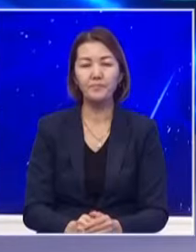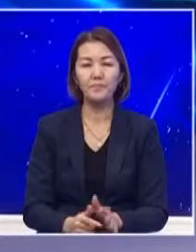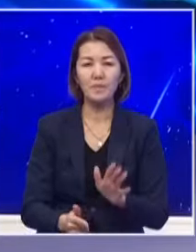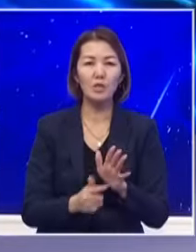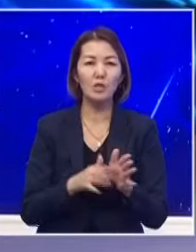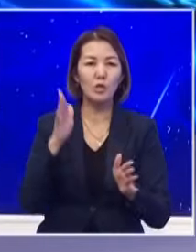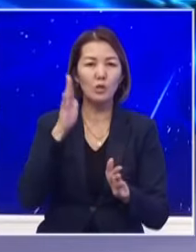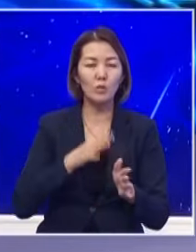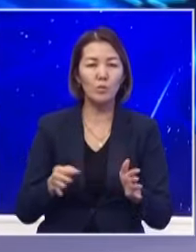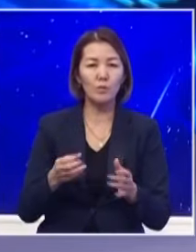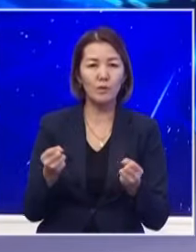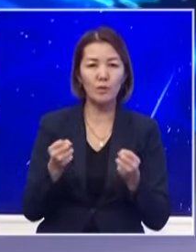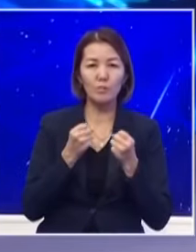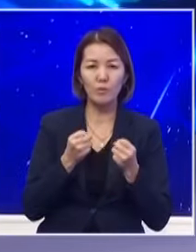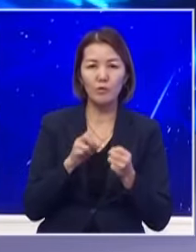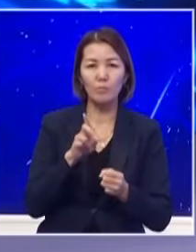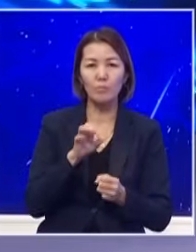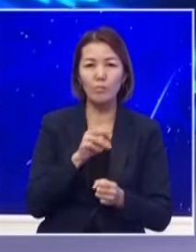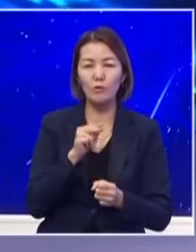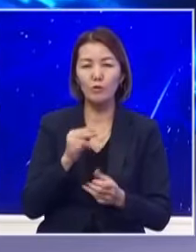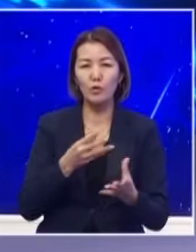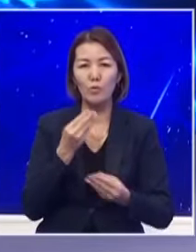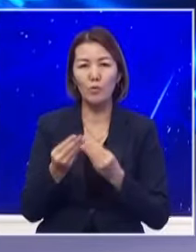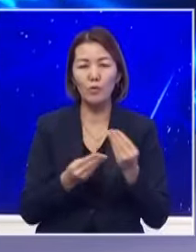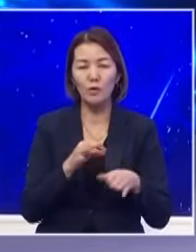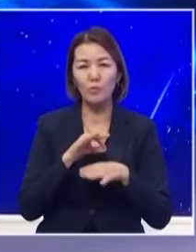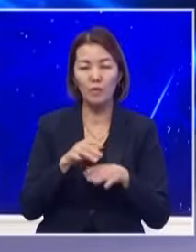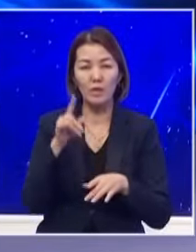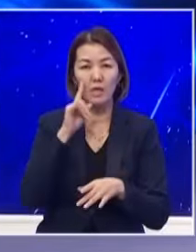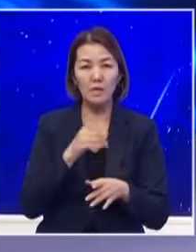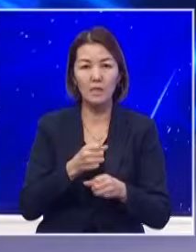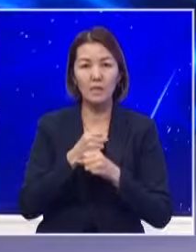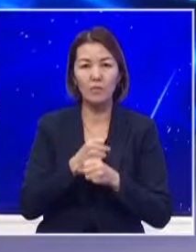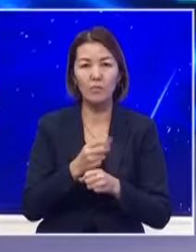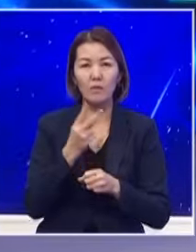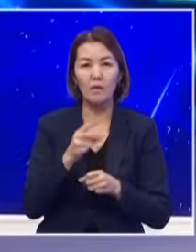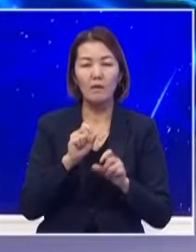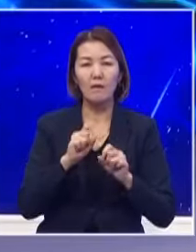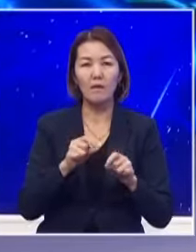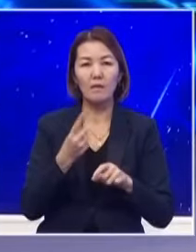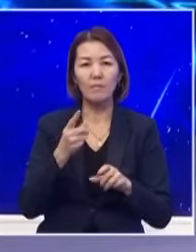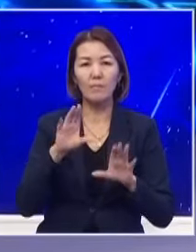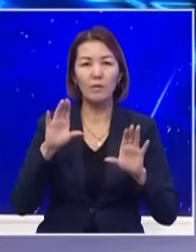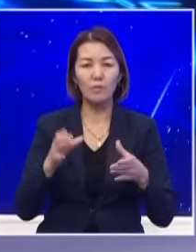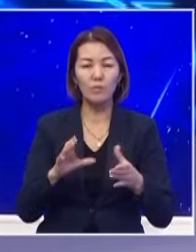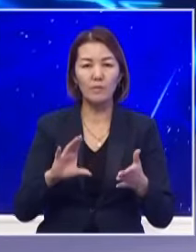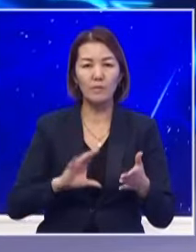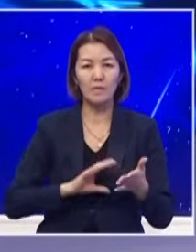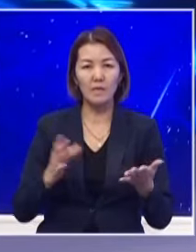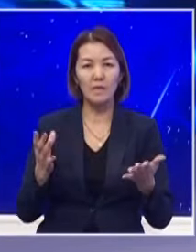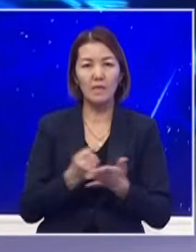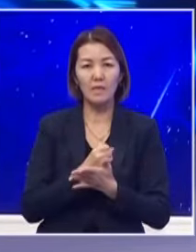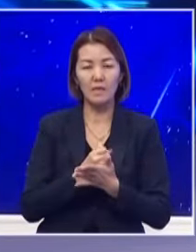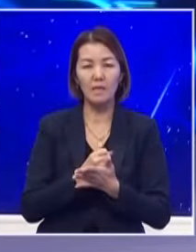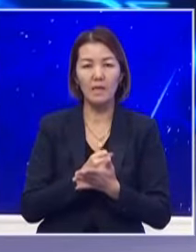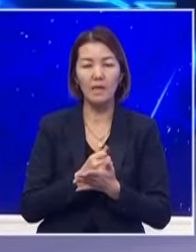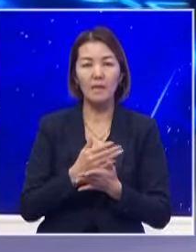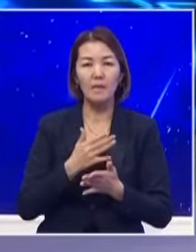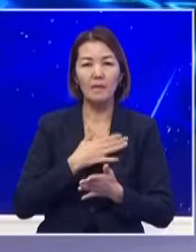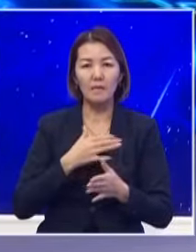Жетісу облысының спортшылары ботча ойынынан өткен Қазақстан кубогында 2 алтын және 1 күміс жүлде иеленді. Осылайша